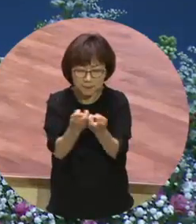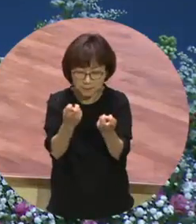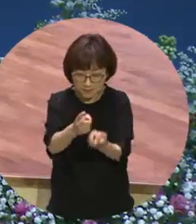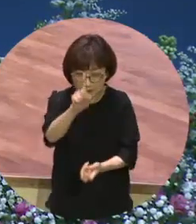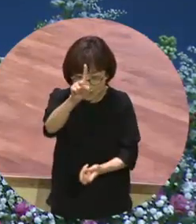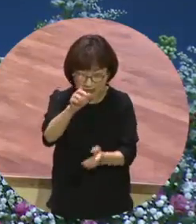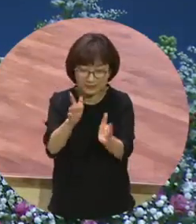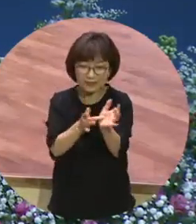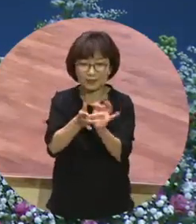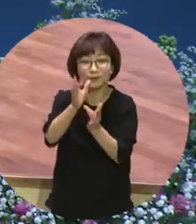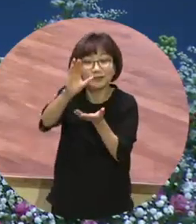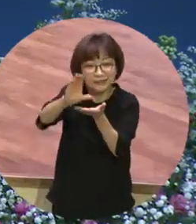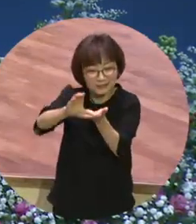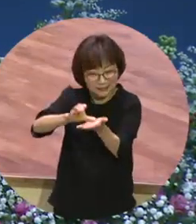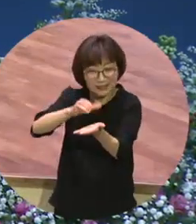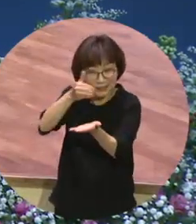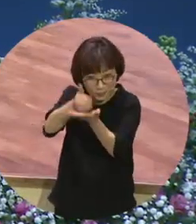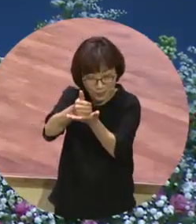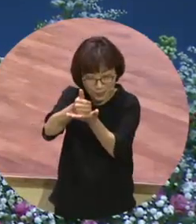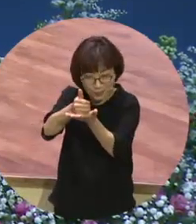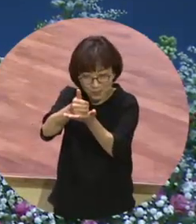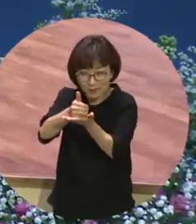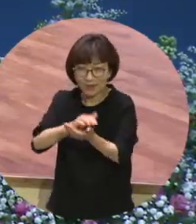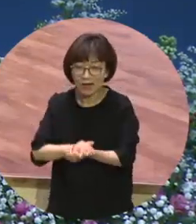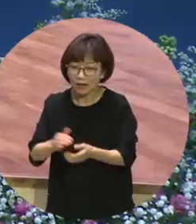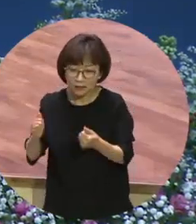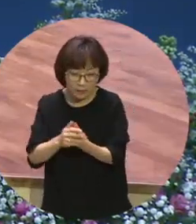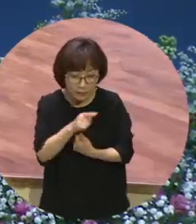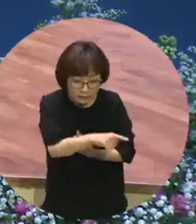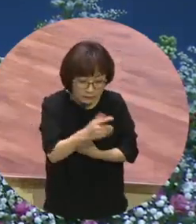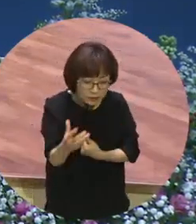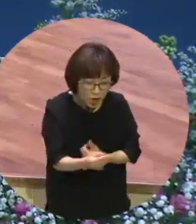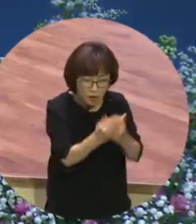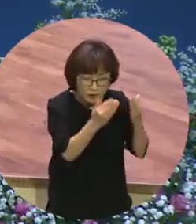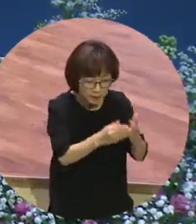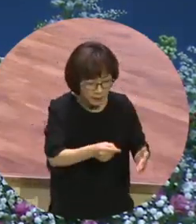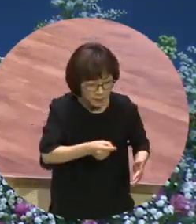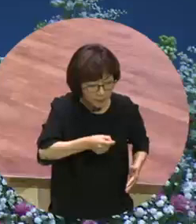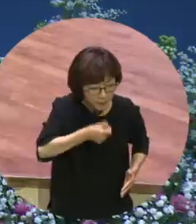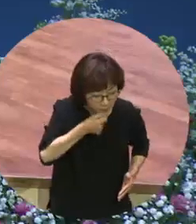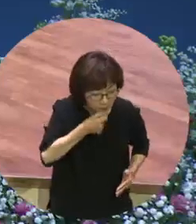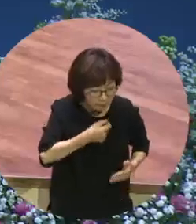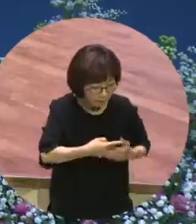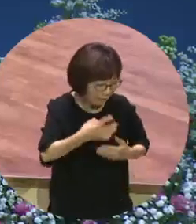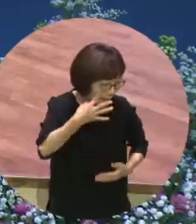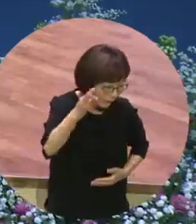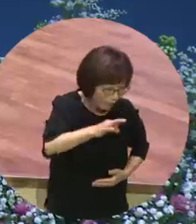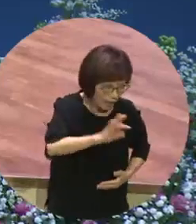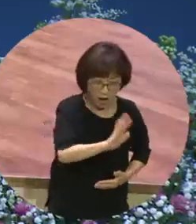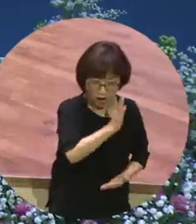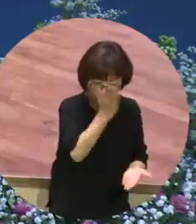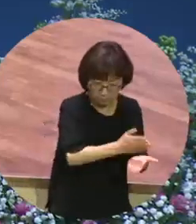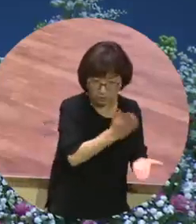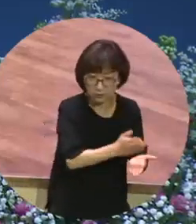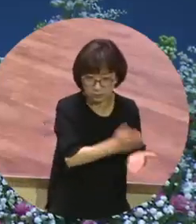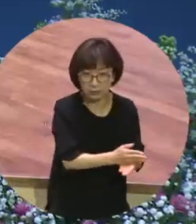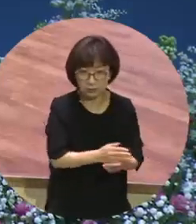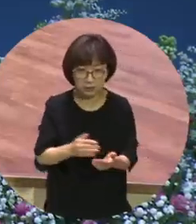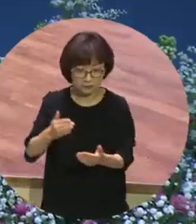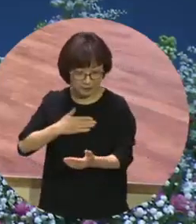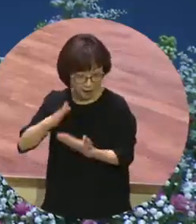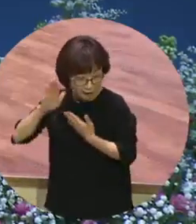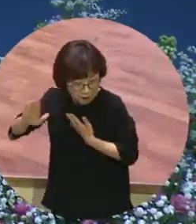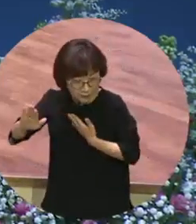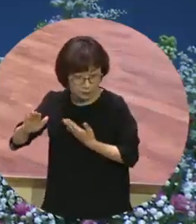이런 축복을 예표하는 성전을 지금 너희가 짓고 있기 때문에 흔들리지 말고